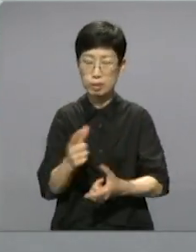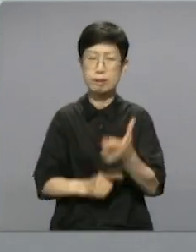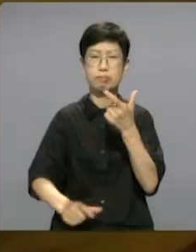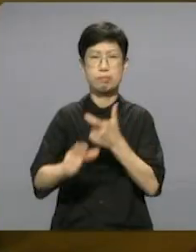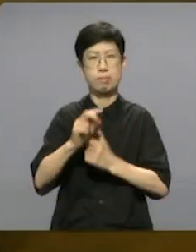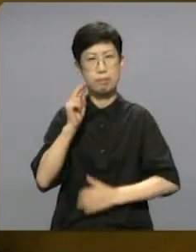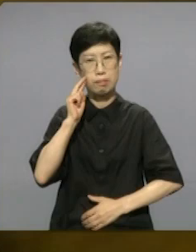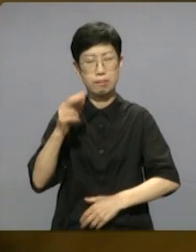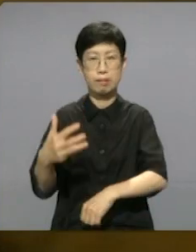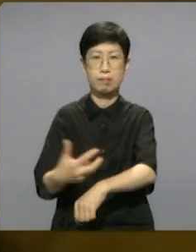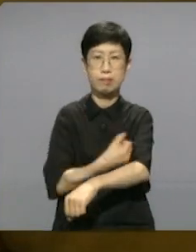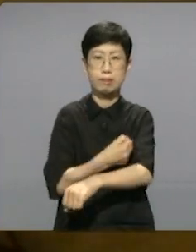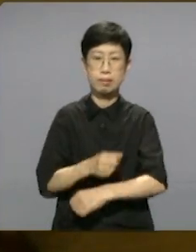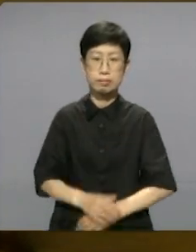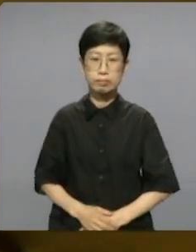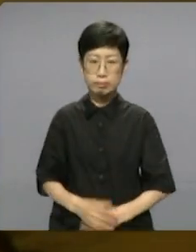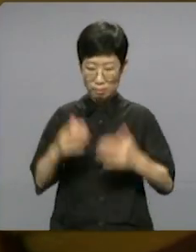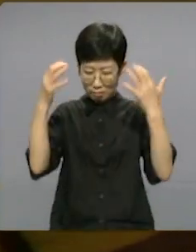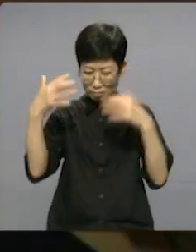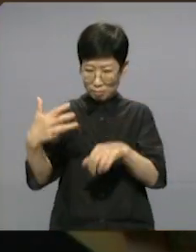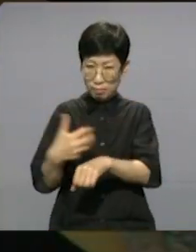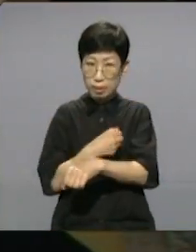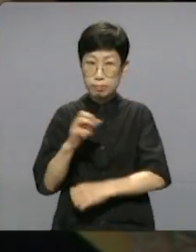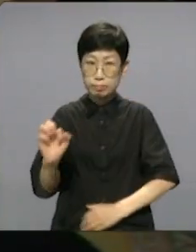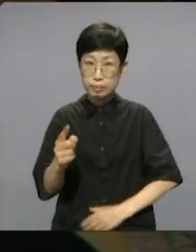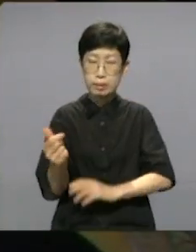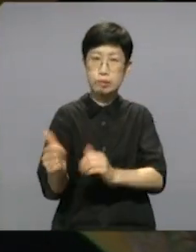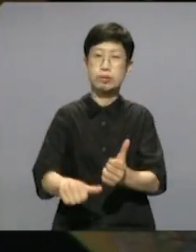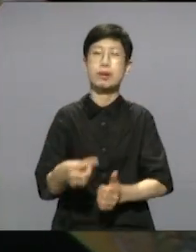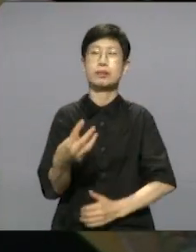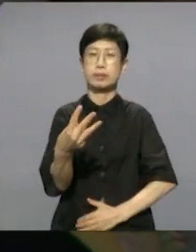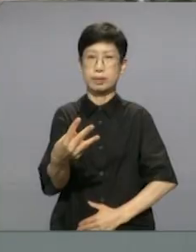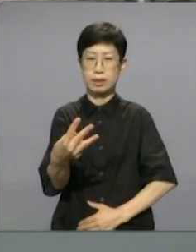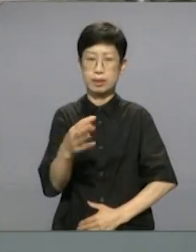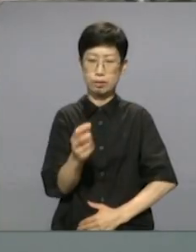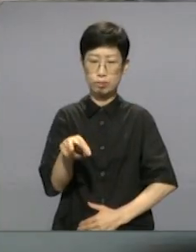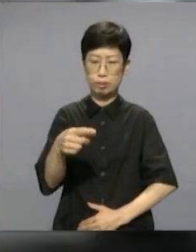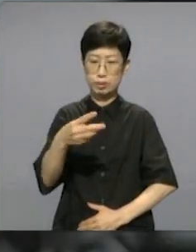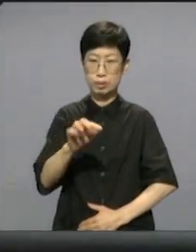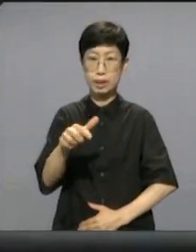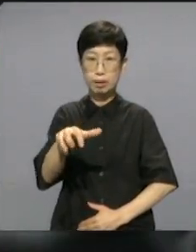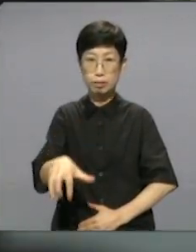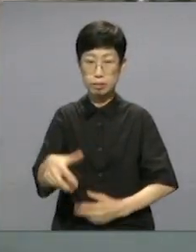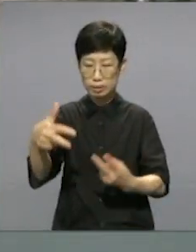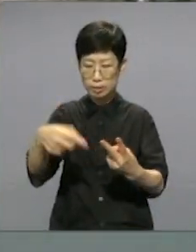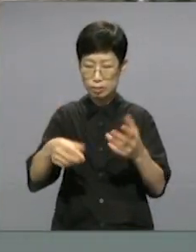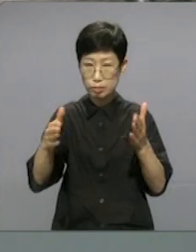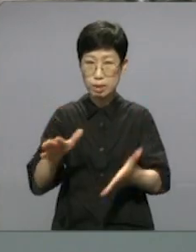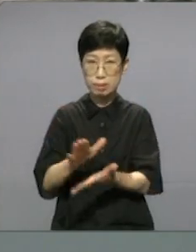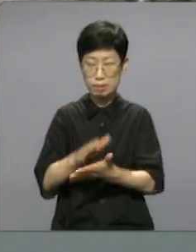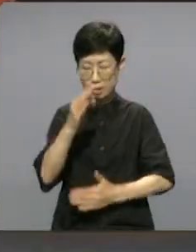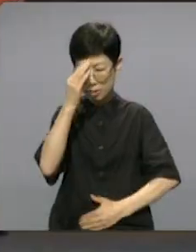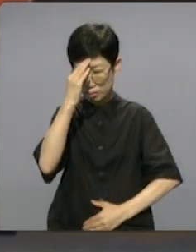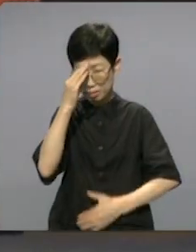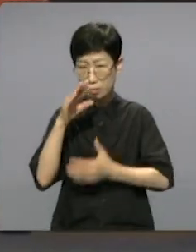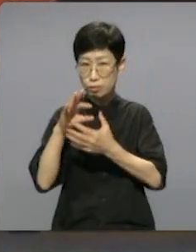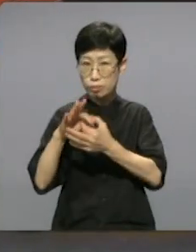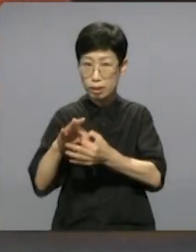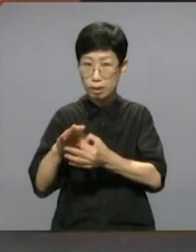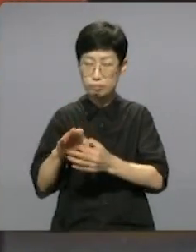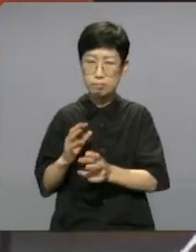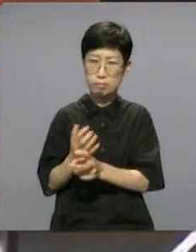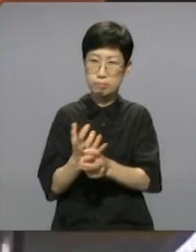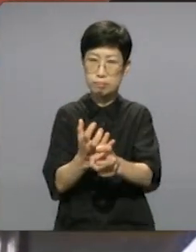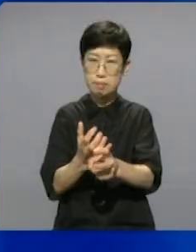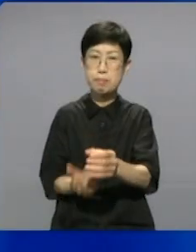더웠습니다. 폭염으로 숨진 사람도 3명이나 되고 오스틴에서는 2주 동안 열 질환 관련 구급 출동이 100건을